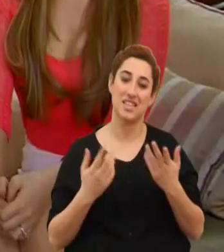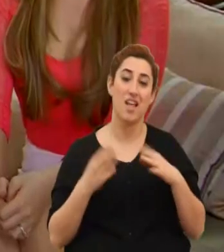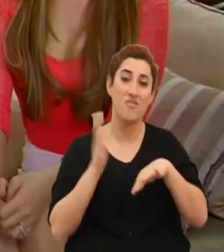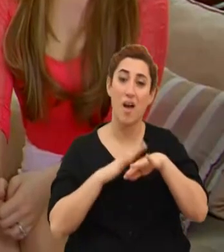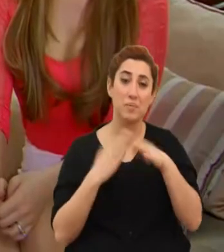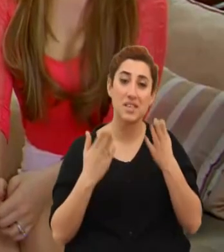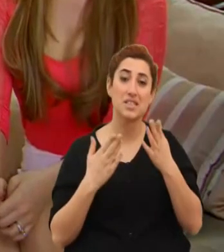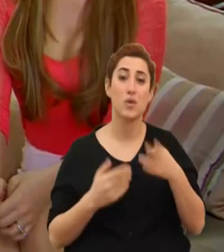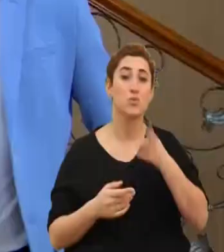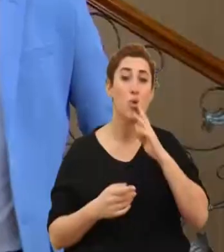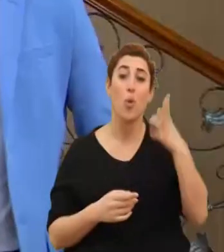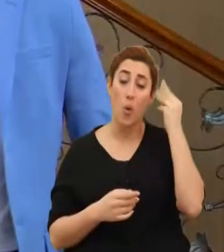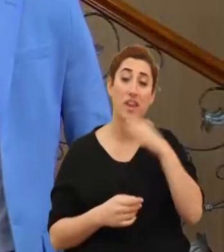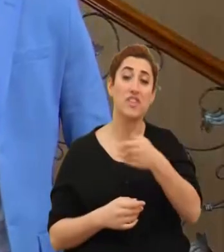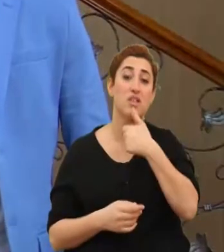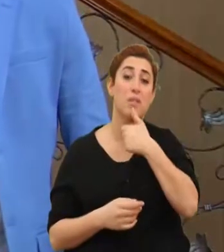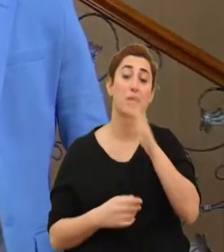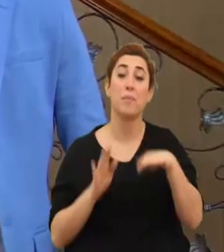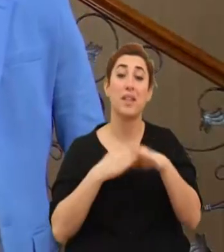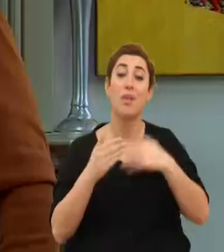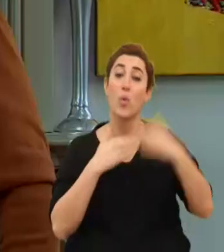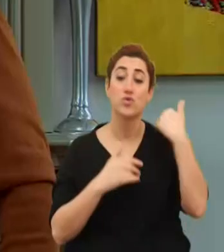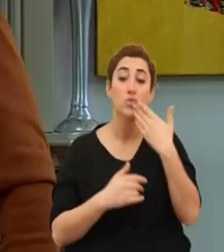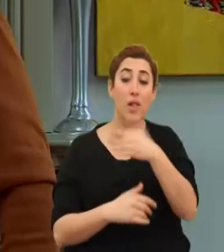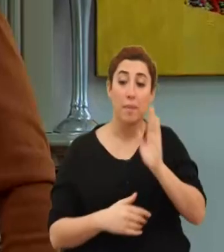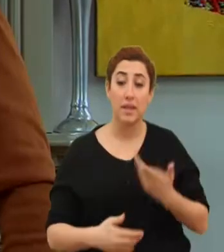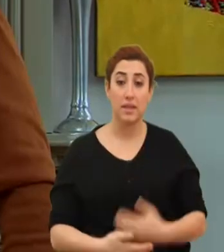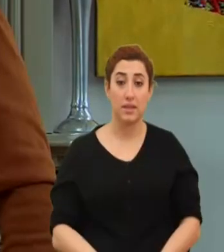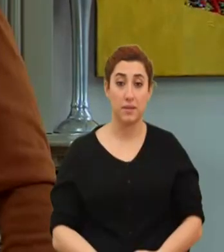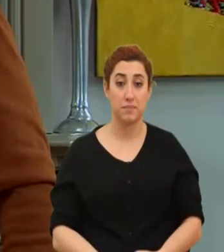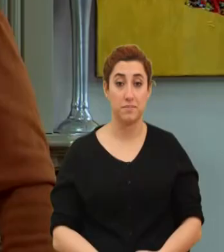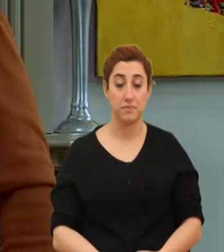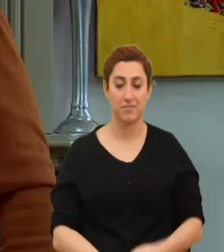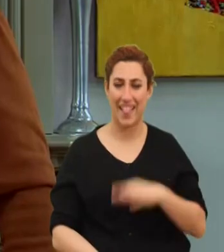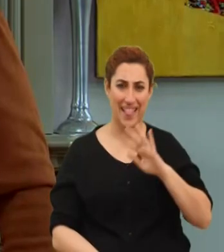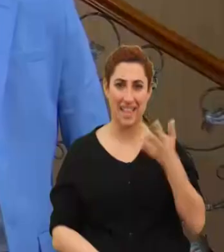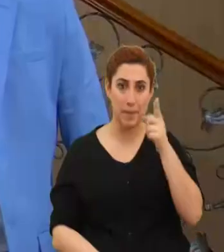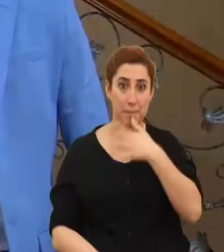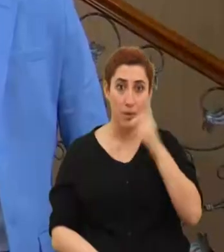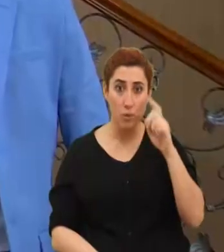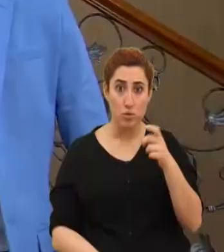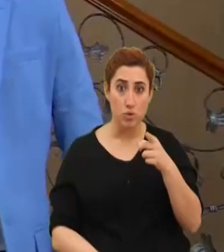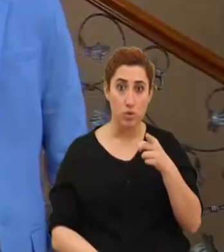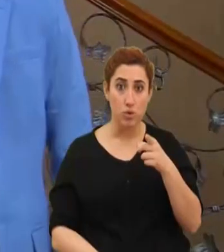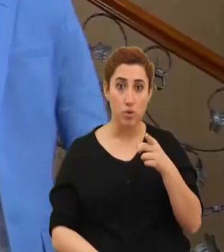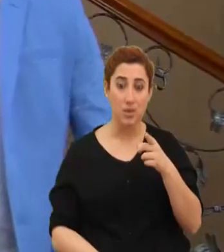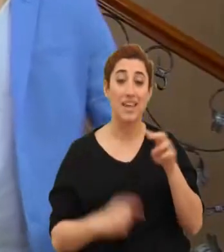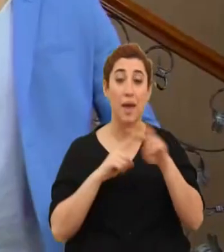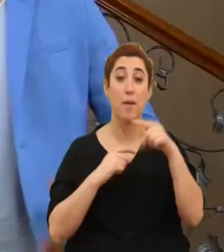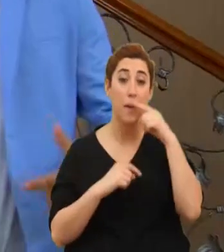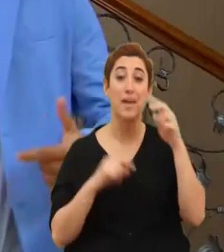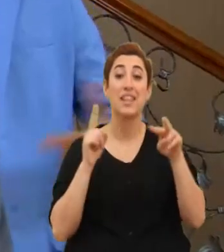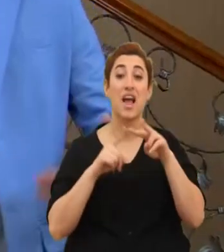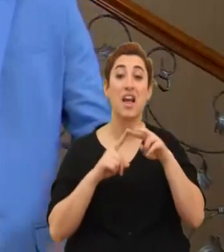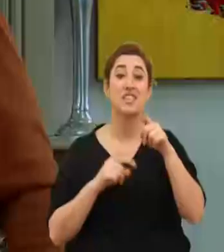ya, ne yaptın sen? Ya sonunda öğrenecekti babam zaten, neden daha evvel söylemedin? Nasıl yani, sen biliyor muydun? Kemal